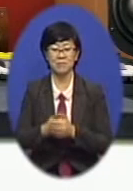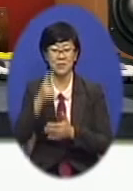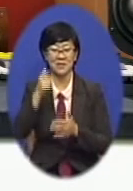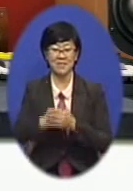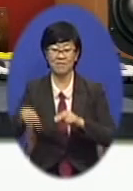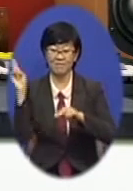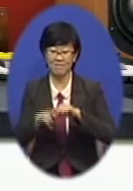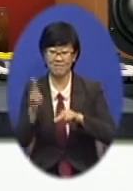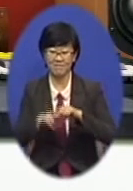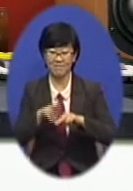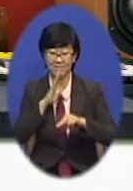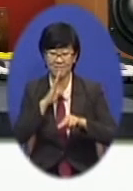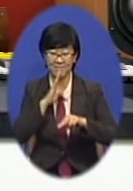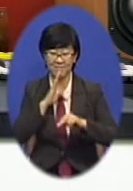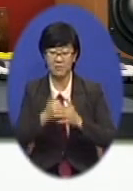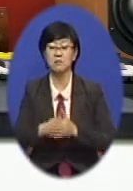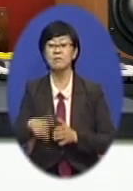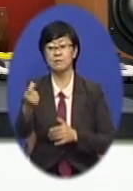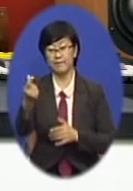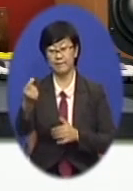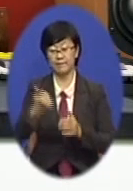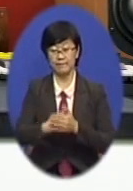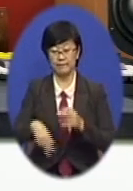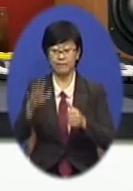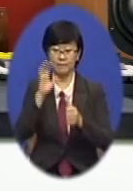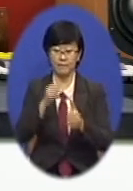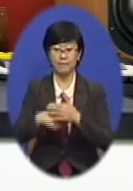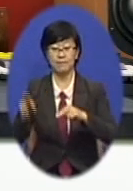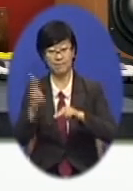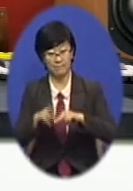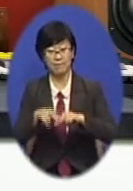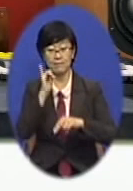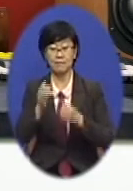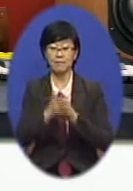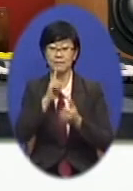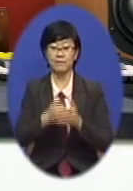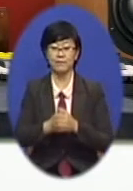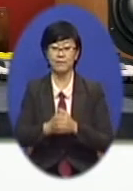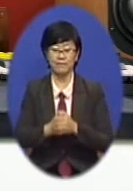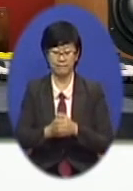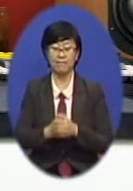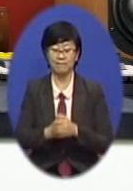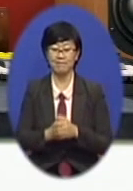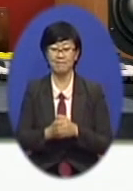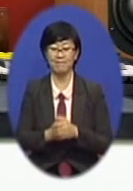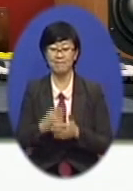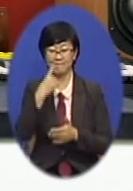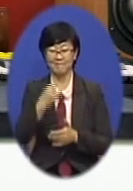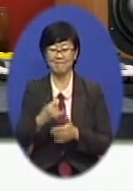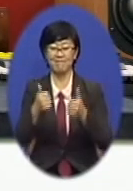또 말 안 들으면 종아리라도 이렇게 때리셨어요? 혼도 내고 야단도. 아 그러셨구나. 우리 때려도 주고. 아유